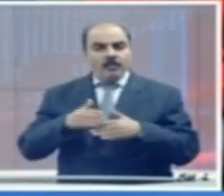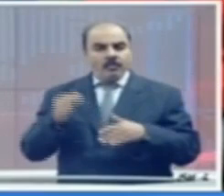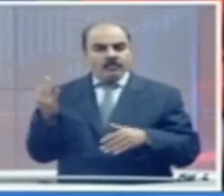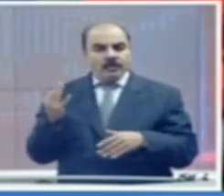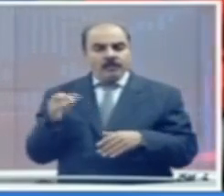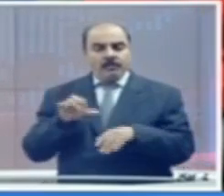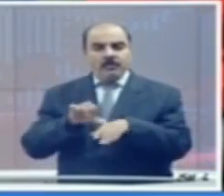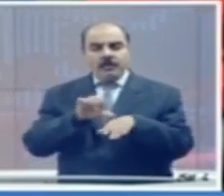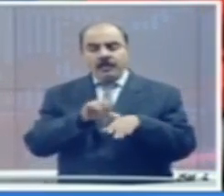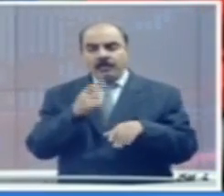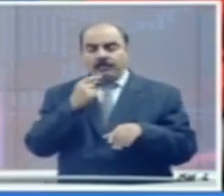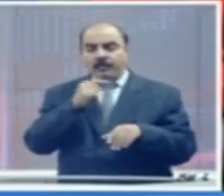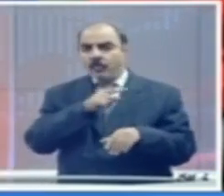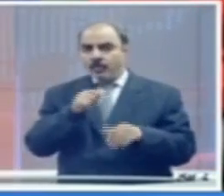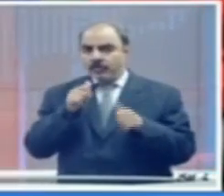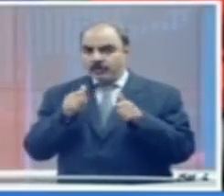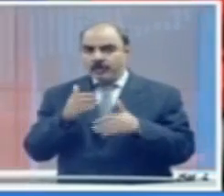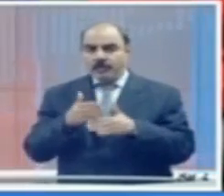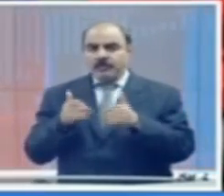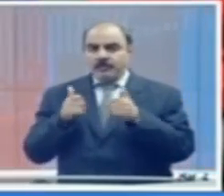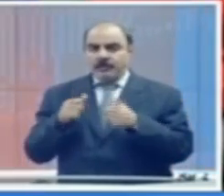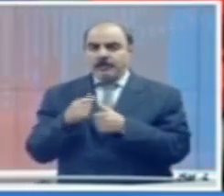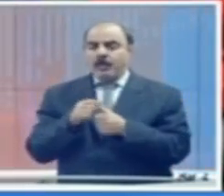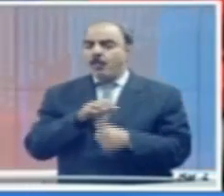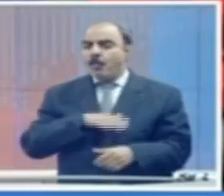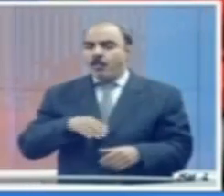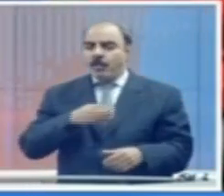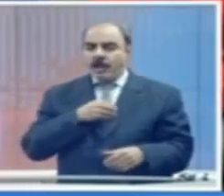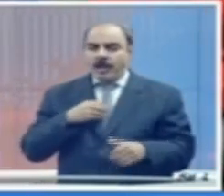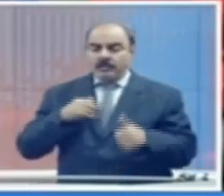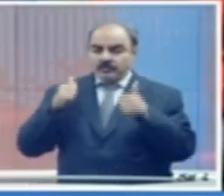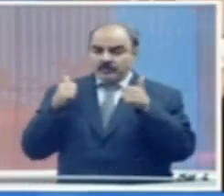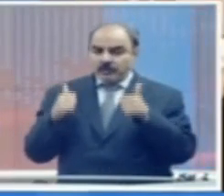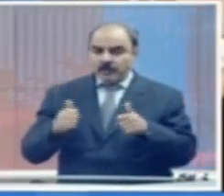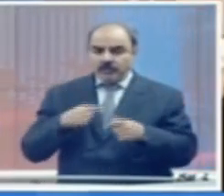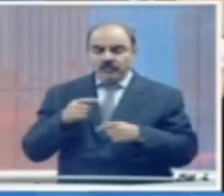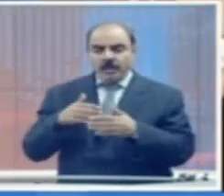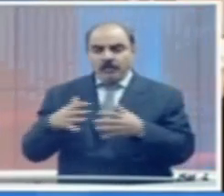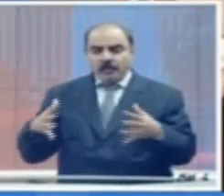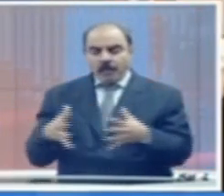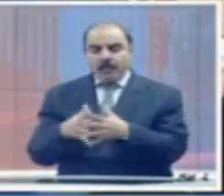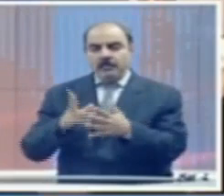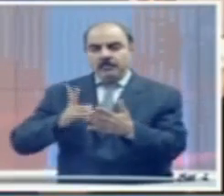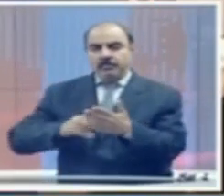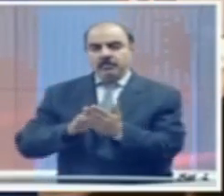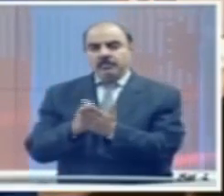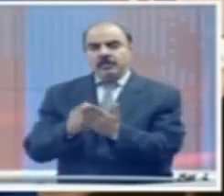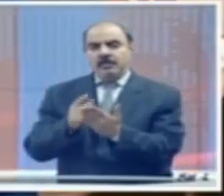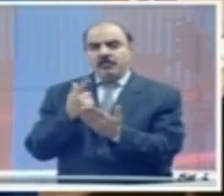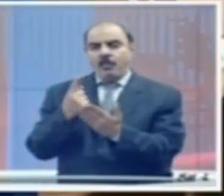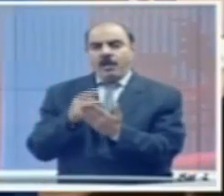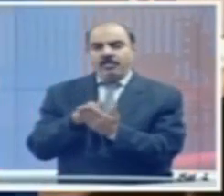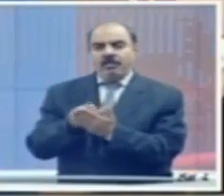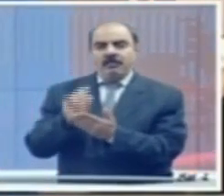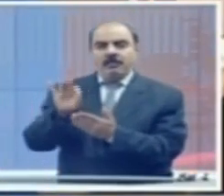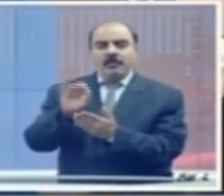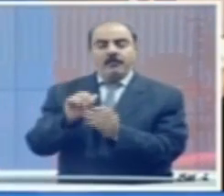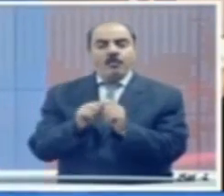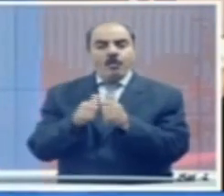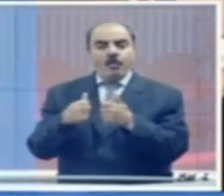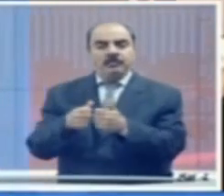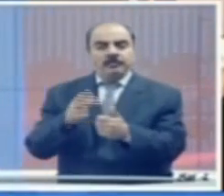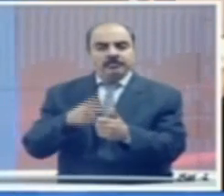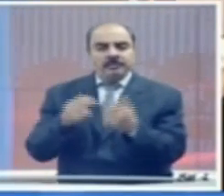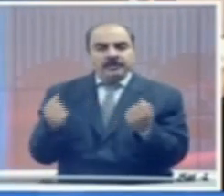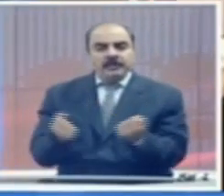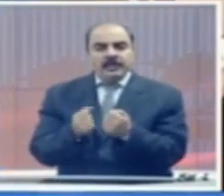التحتية والوحدات الصحية والمراكز الطبية التي ستعمل ضمن المنظومة الجديدة، وكذلك تسجيل الأسر والانتهاء